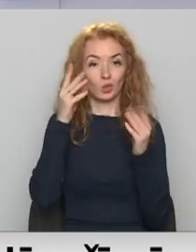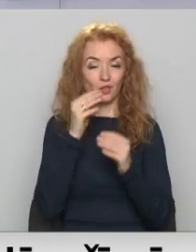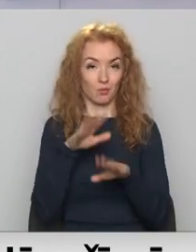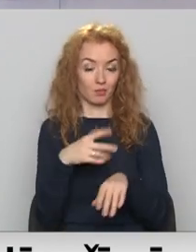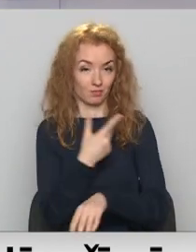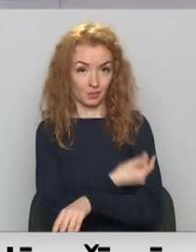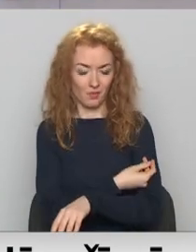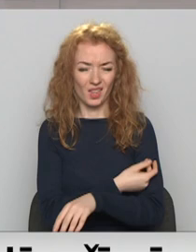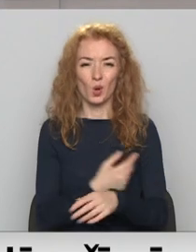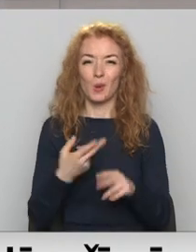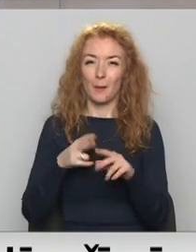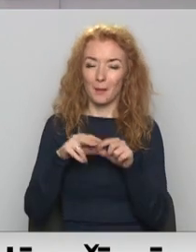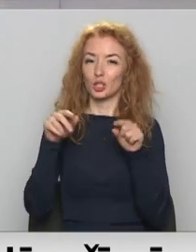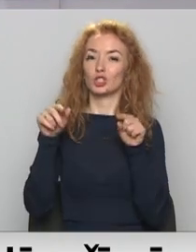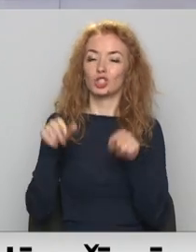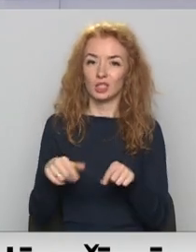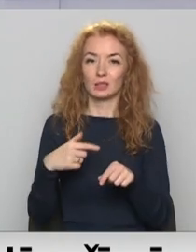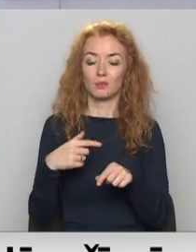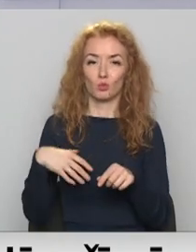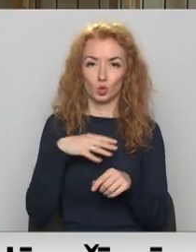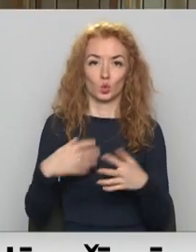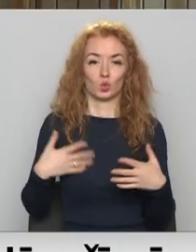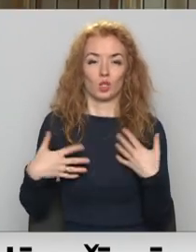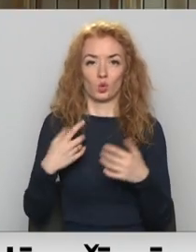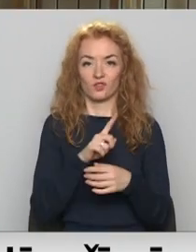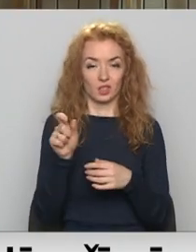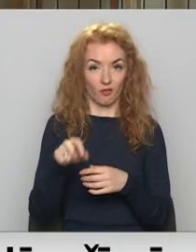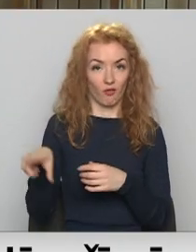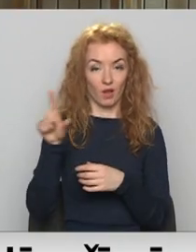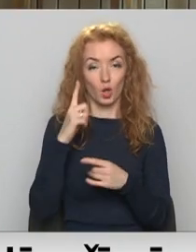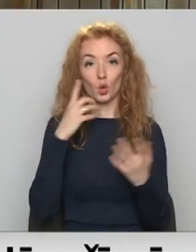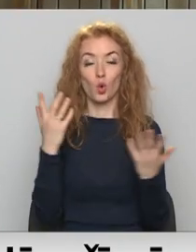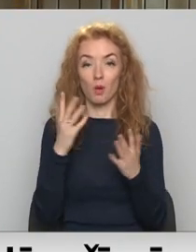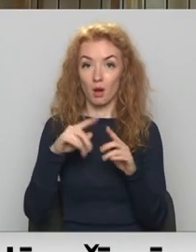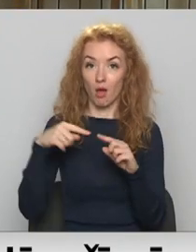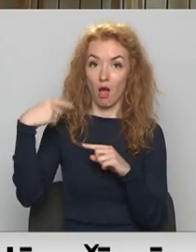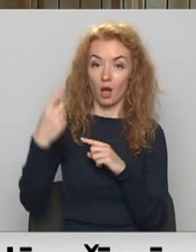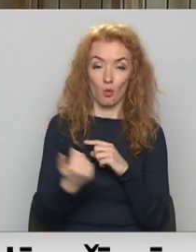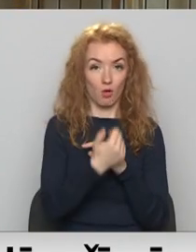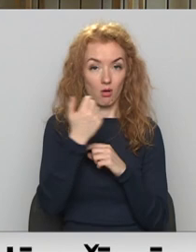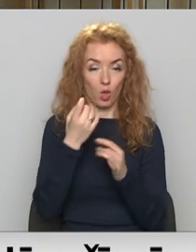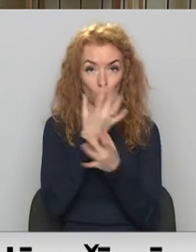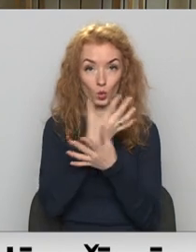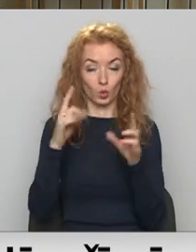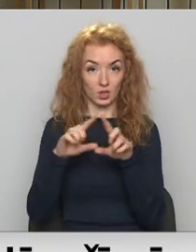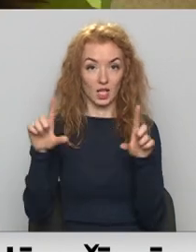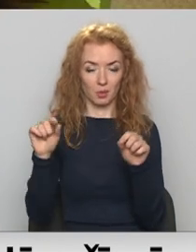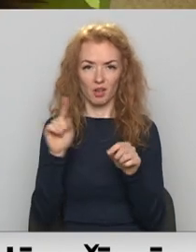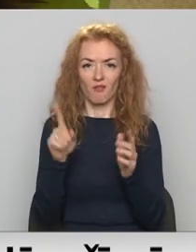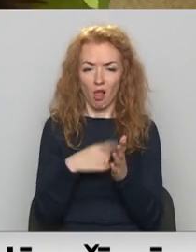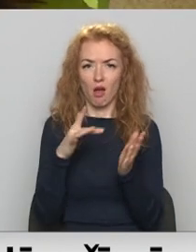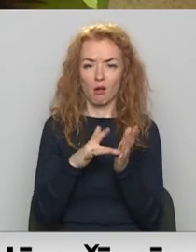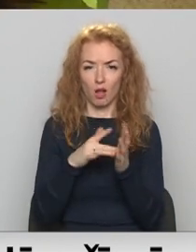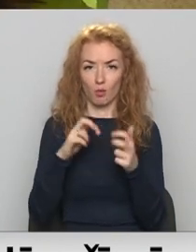šis te moments mums šobrīd biedē visvairāk. Domājot par nākamo gadu, kultūras iestādēm ir vēl kāds nezināmais –